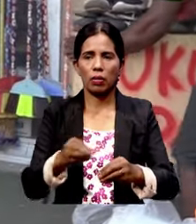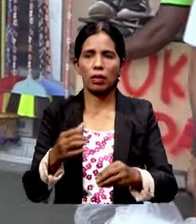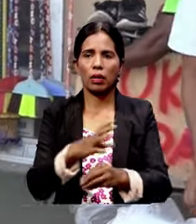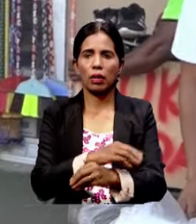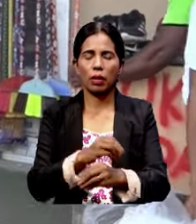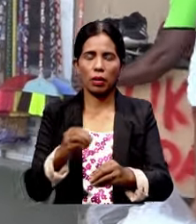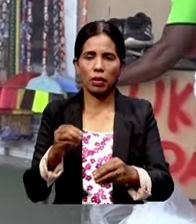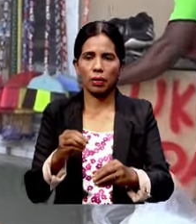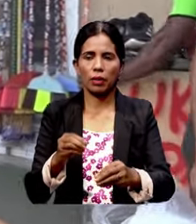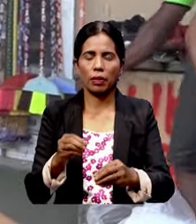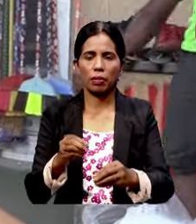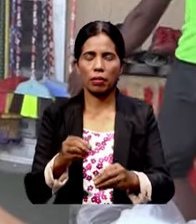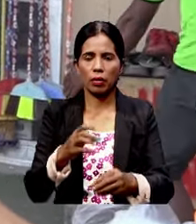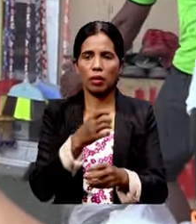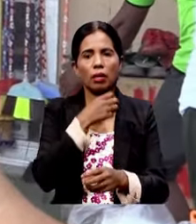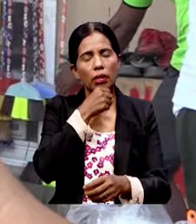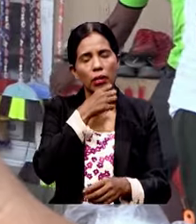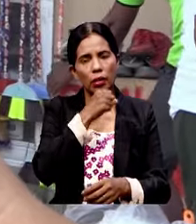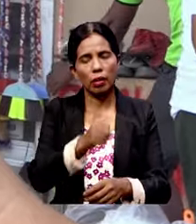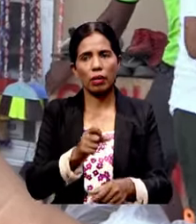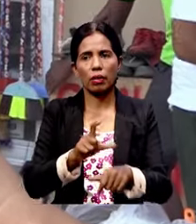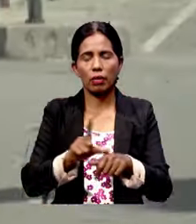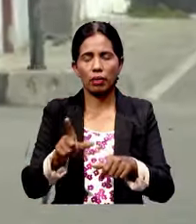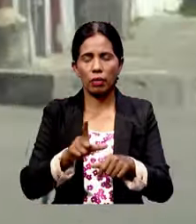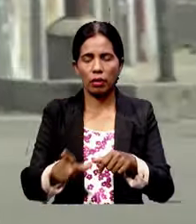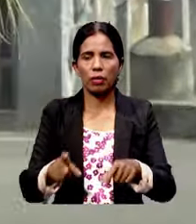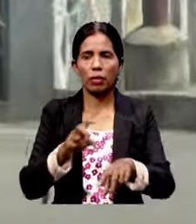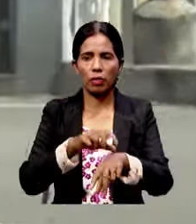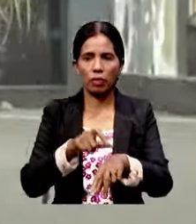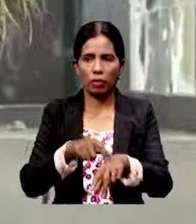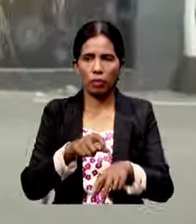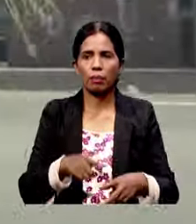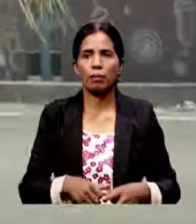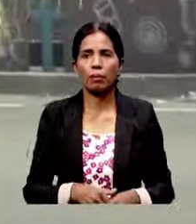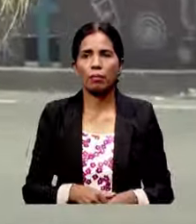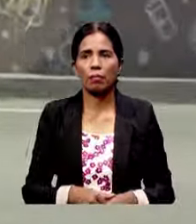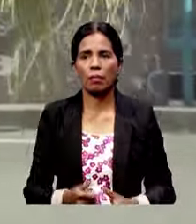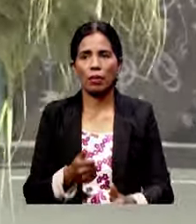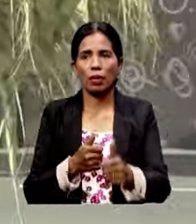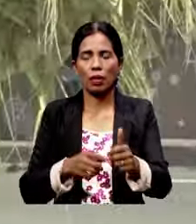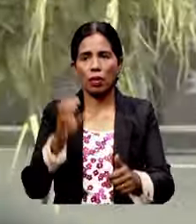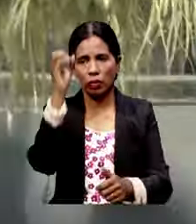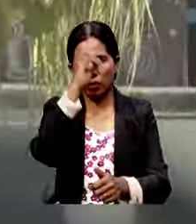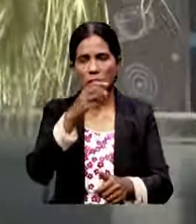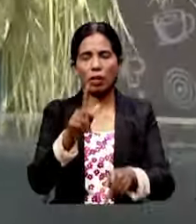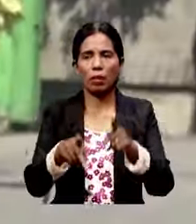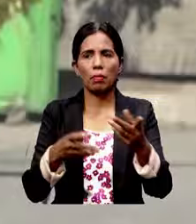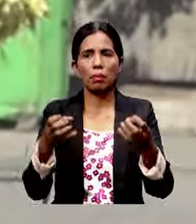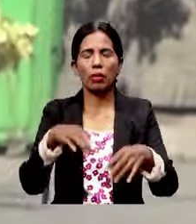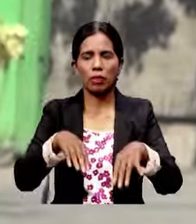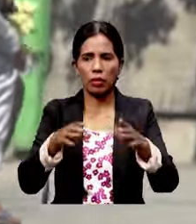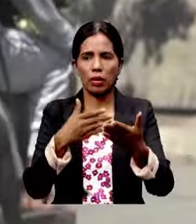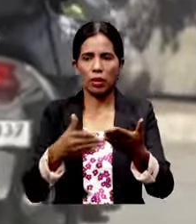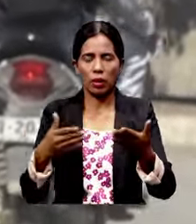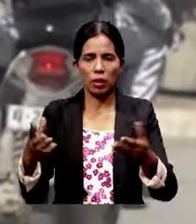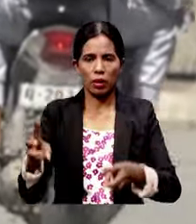dutmori, Derok, Sinora, utam Feokropa. Tira observação de EME, negociante Barack McFan Sassan e